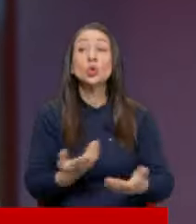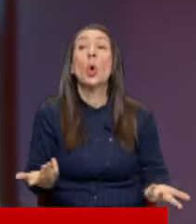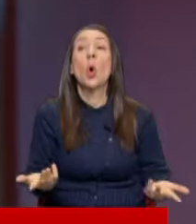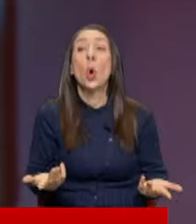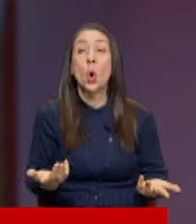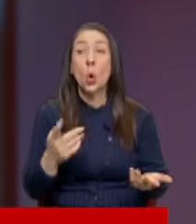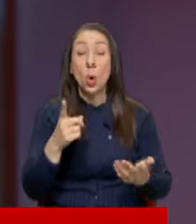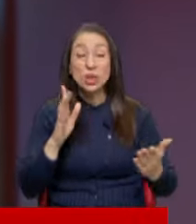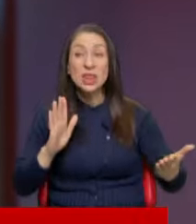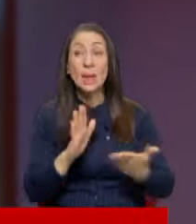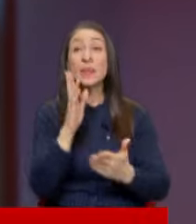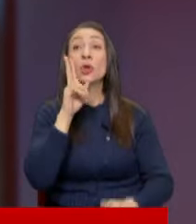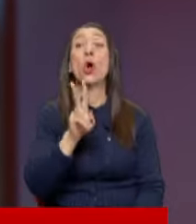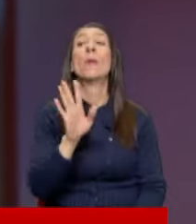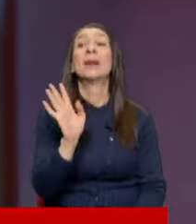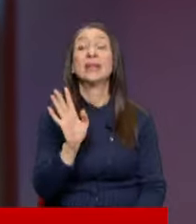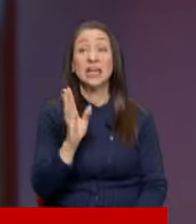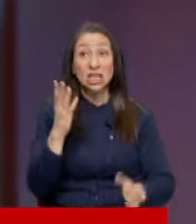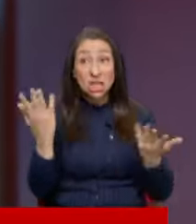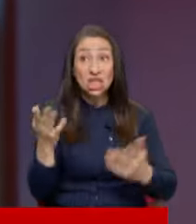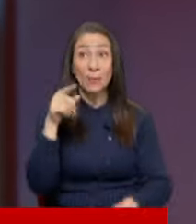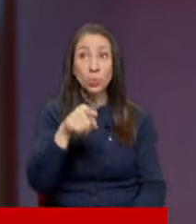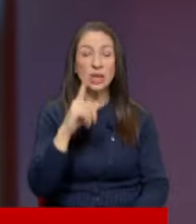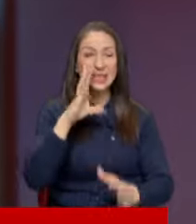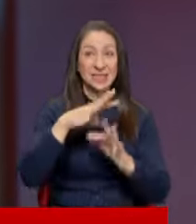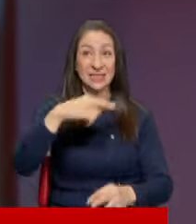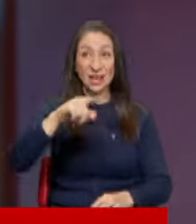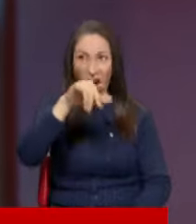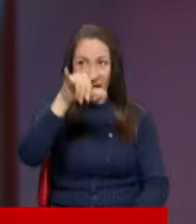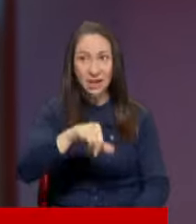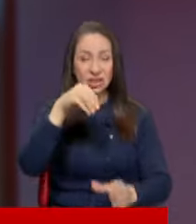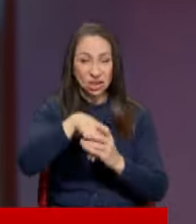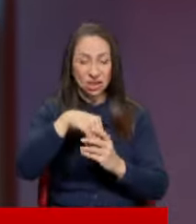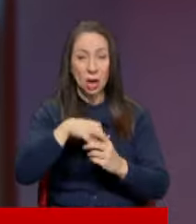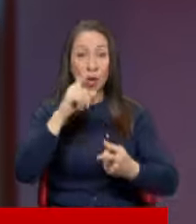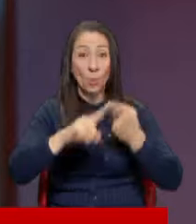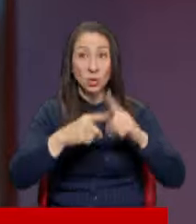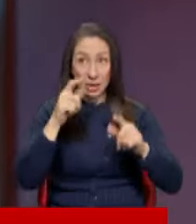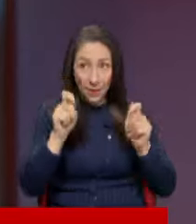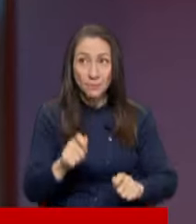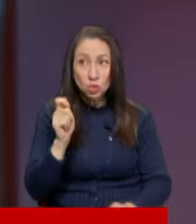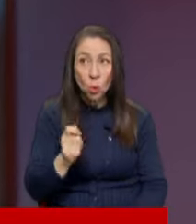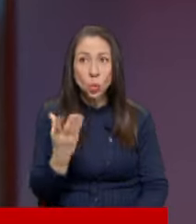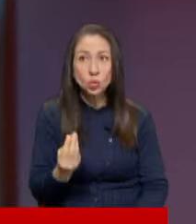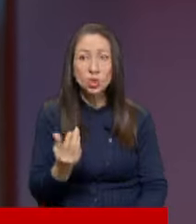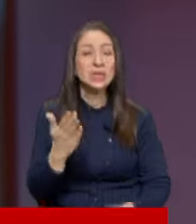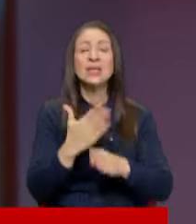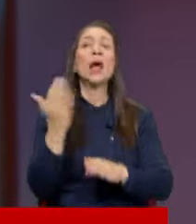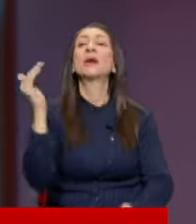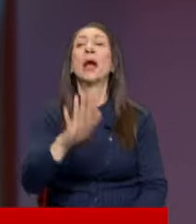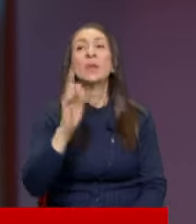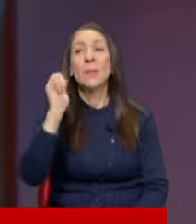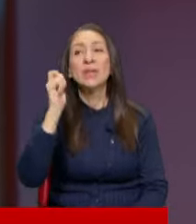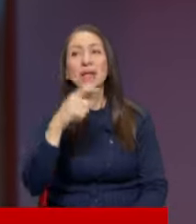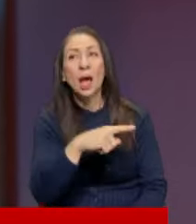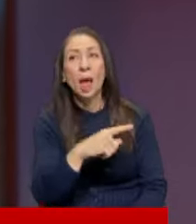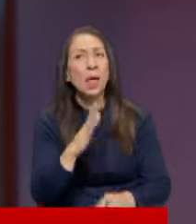hala o tepkiyi görmedi hala ya işte biz bu insanların hakkı için siyaset mi yapmış oluyoruz niye gelmediler mitinge